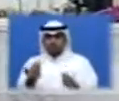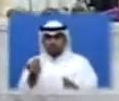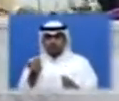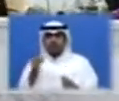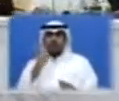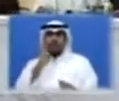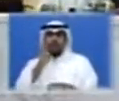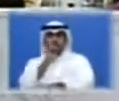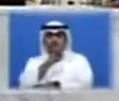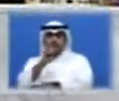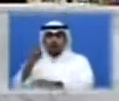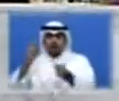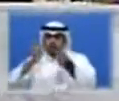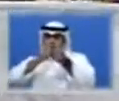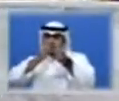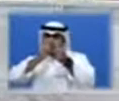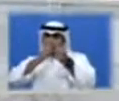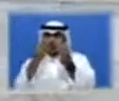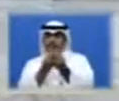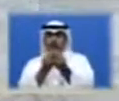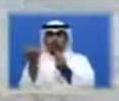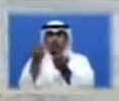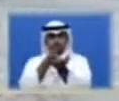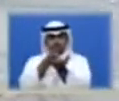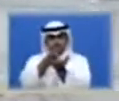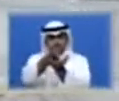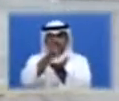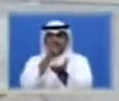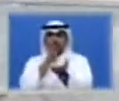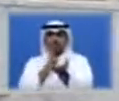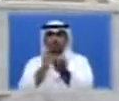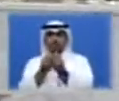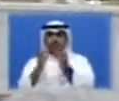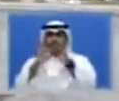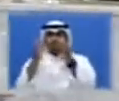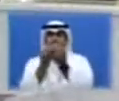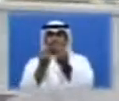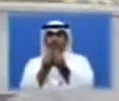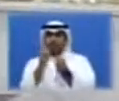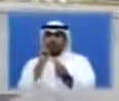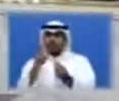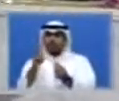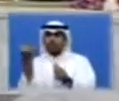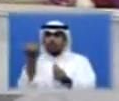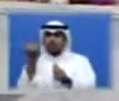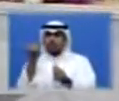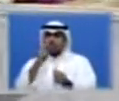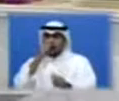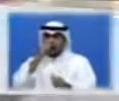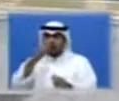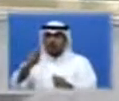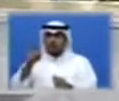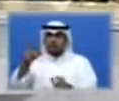النحو الذي يؤهلهم للعودة إلى الطريق السوي والانخراط في مجتمعهم كأفراد عاديين لهم